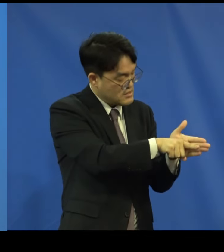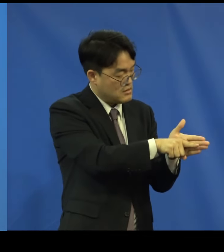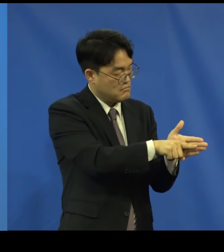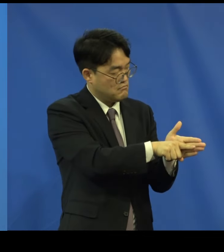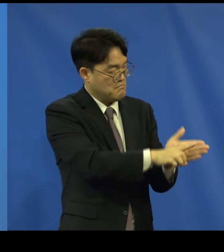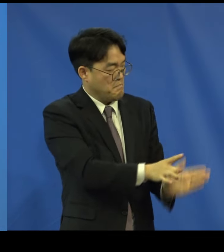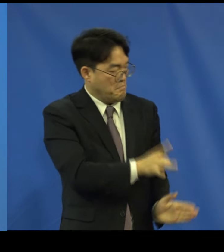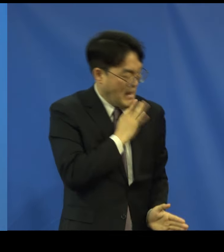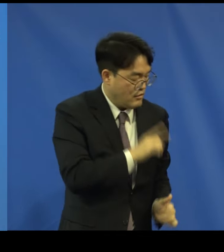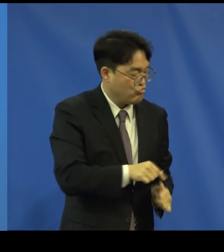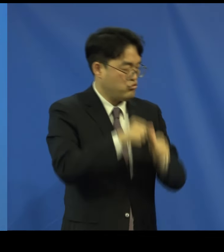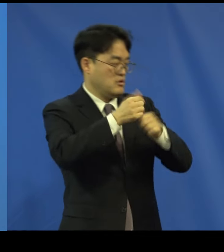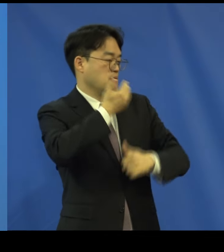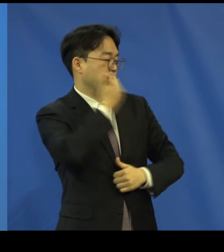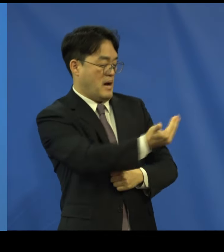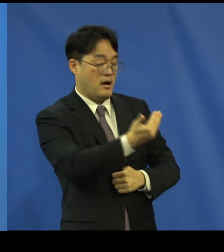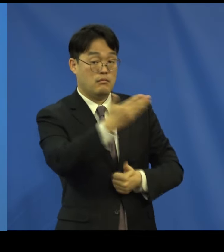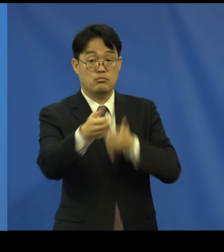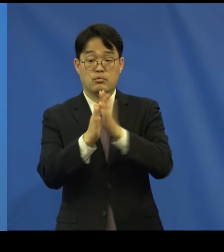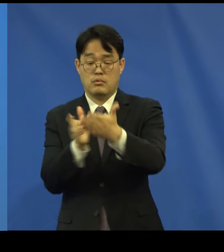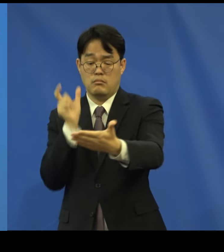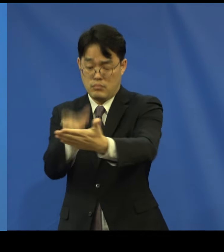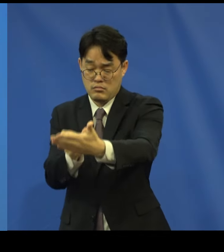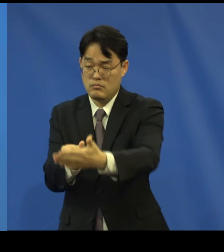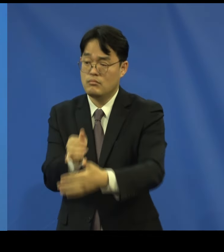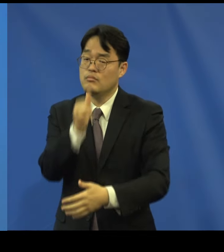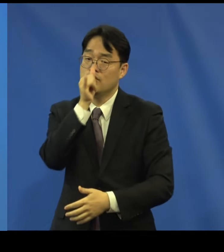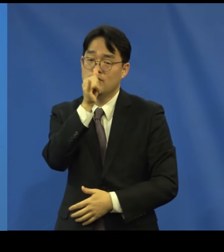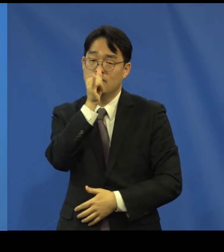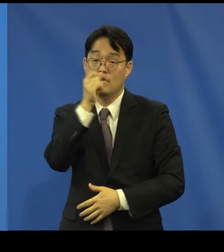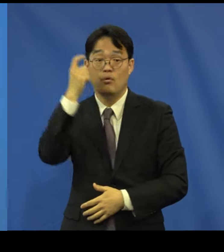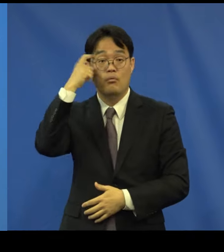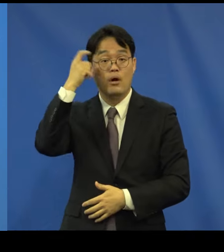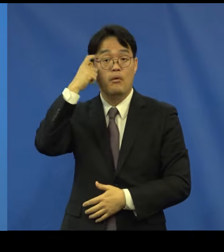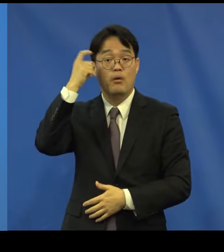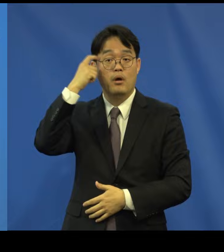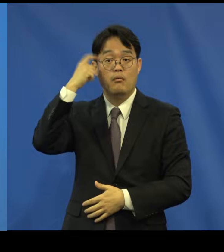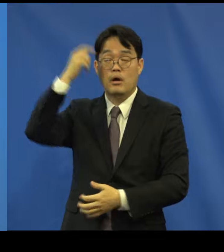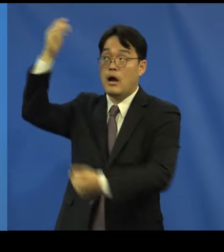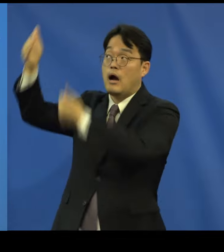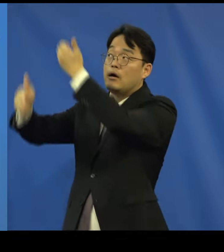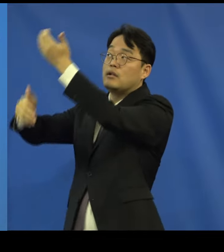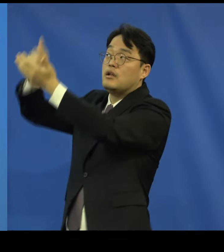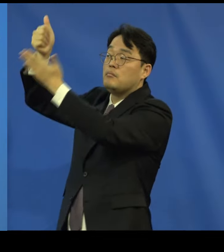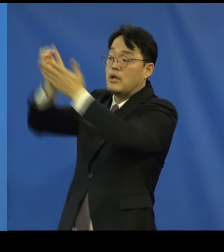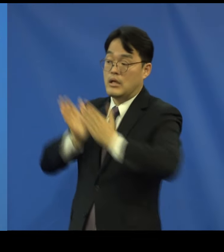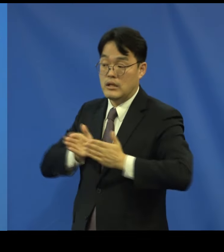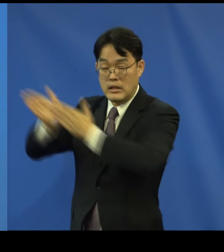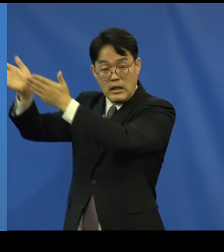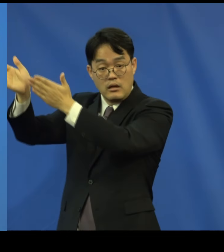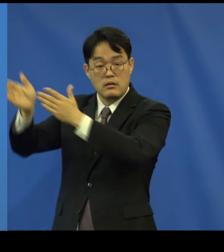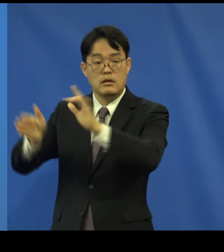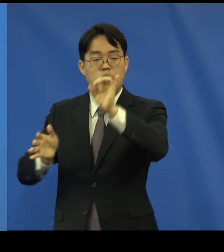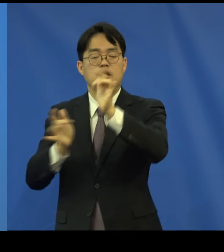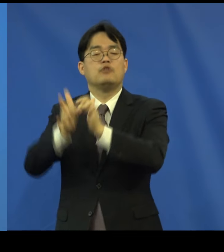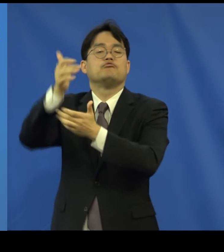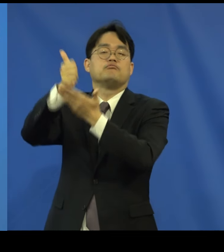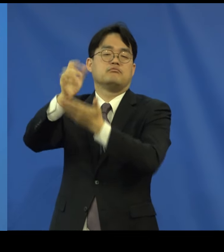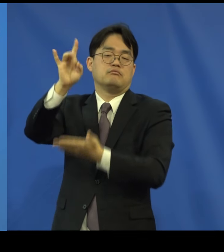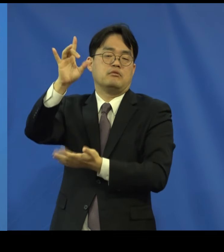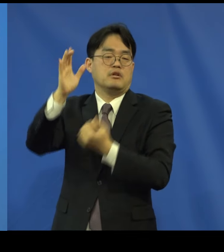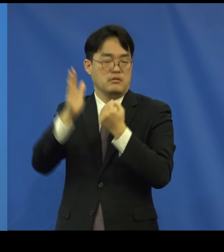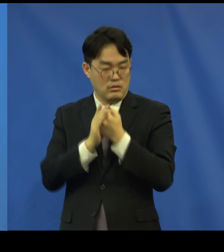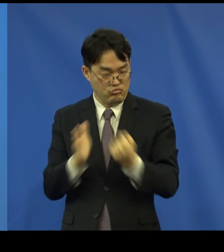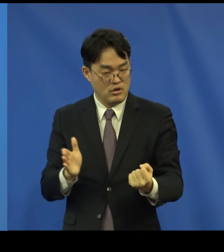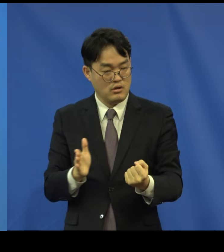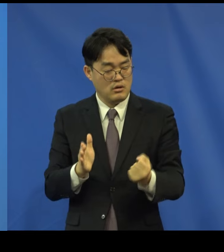얻는다. 왜? 하나님이 예수 그리스도를 통하여 구원의 길을 여셨기 때문에 그것을 받아들이는